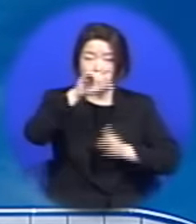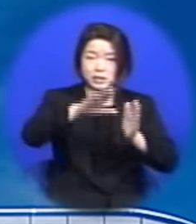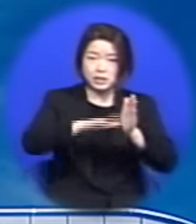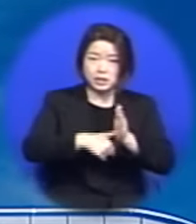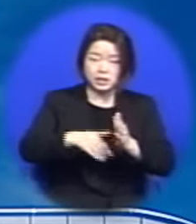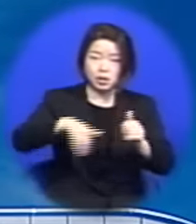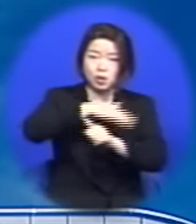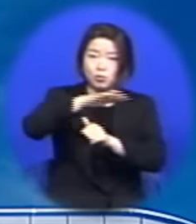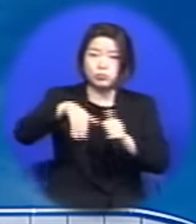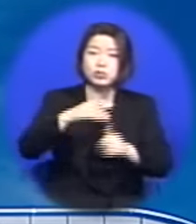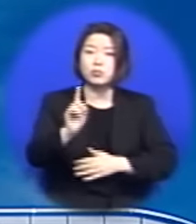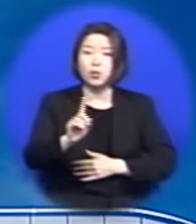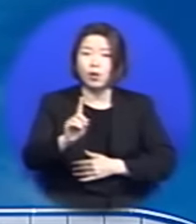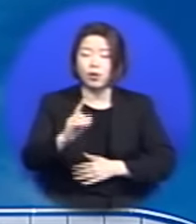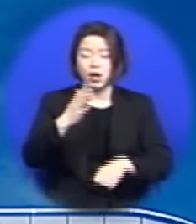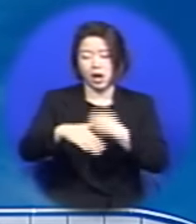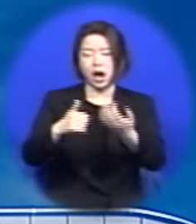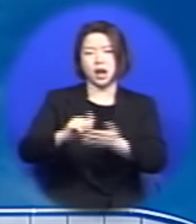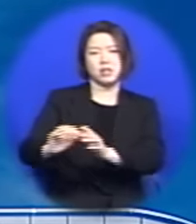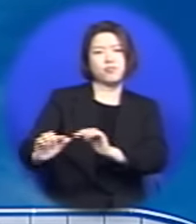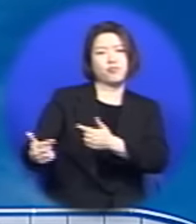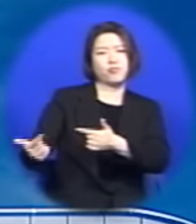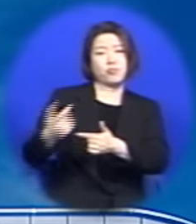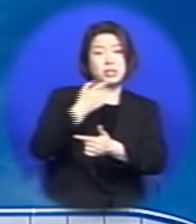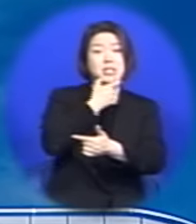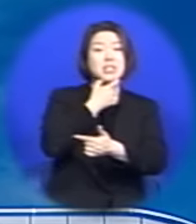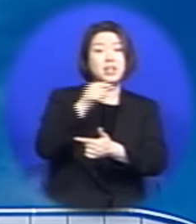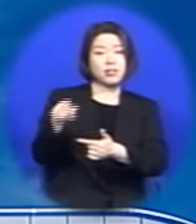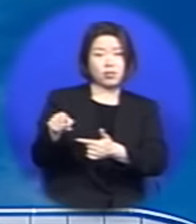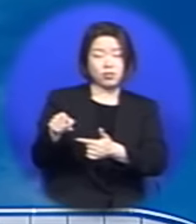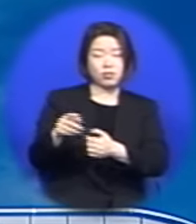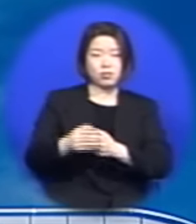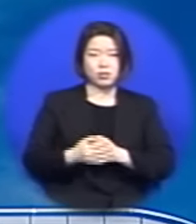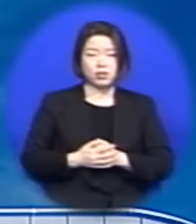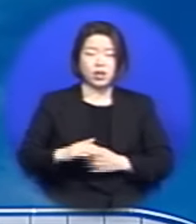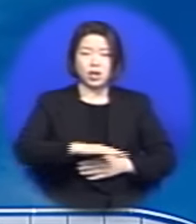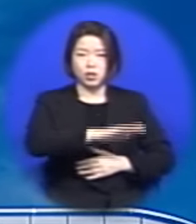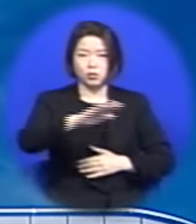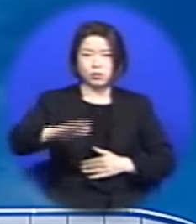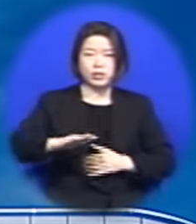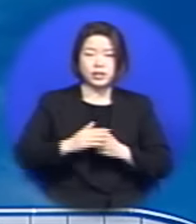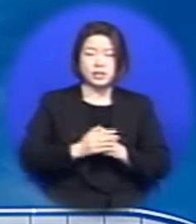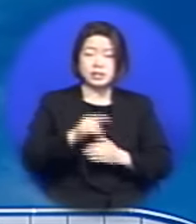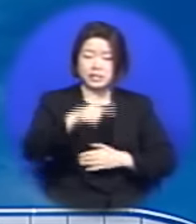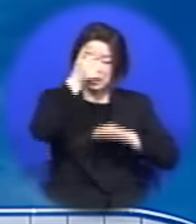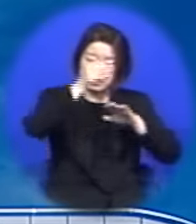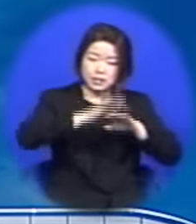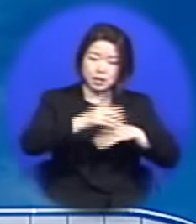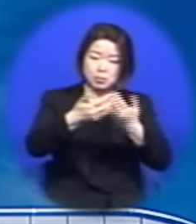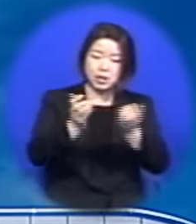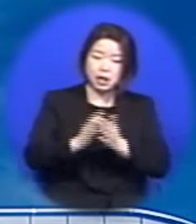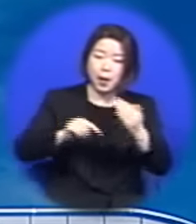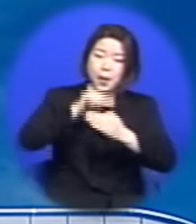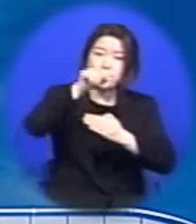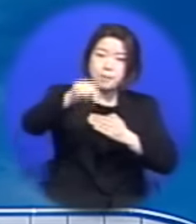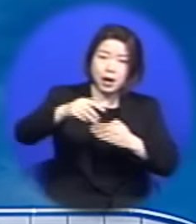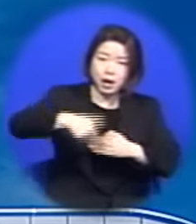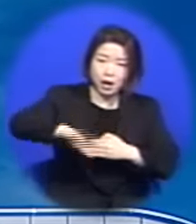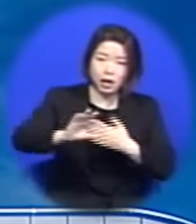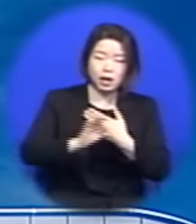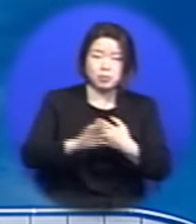뭡니까 하나님을 부인하는 겁니다 우리는이 예배당 바깥을 나가면